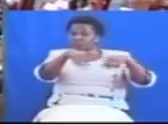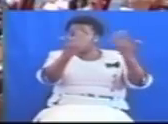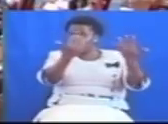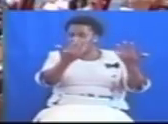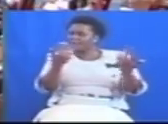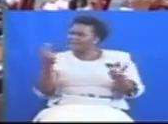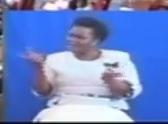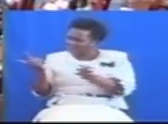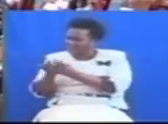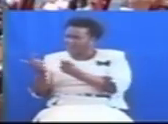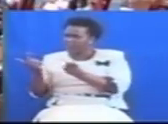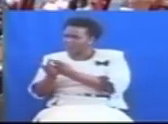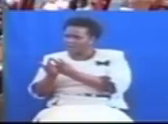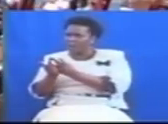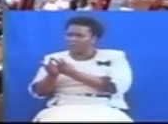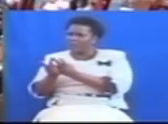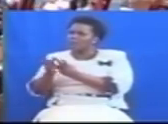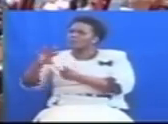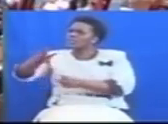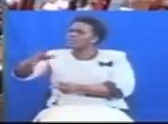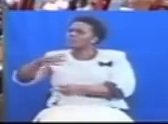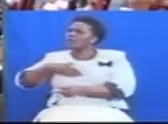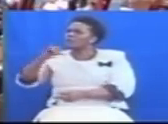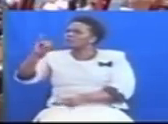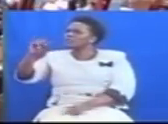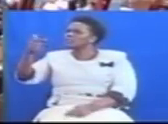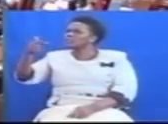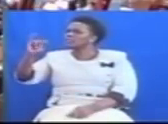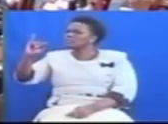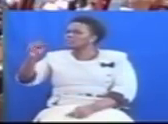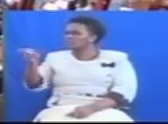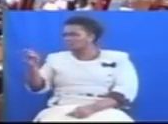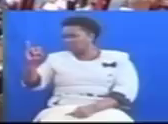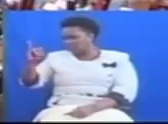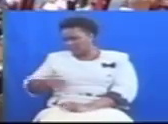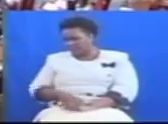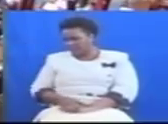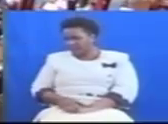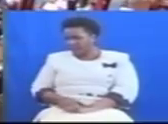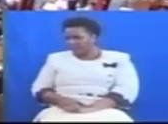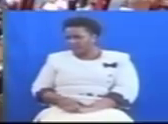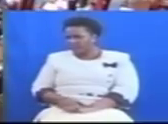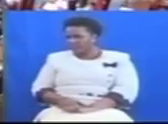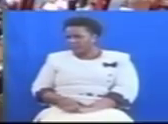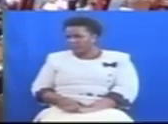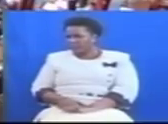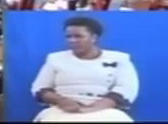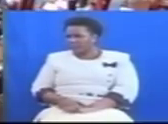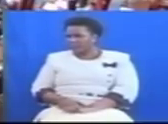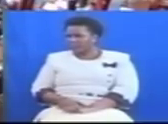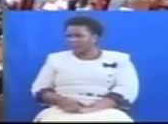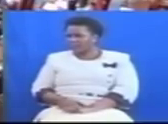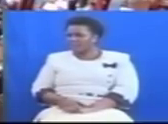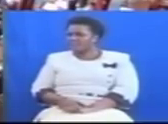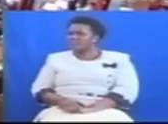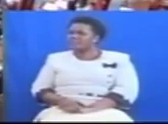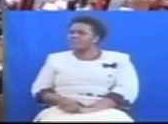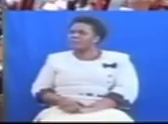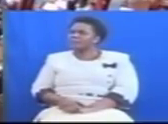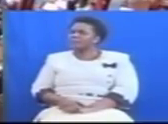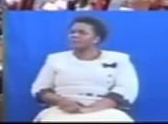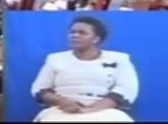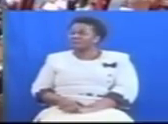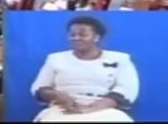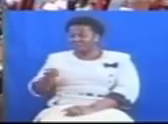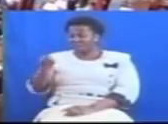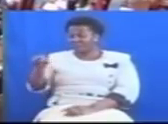katika halmashauri ya Itigi. Shamba lililokuwa linamilikiwa na shirika ambalo limekufa la Tanganyika Packers